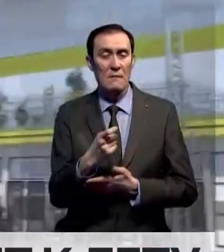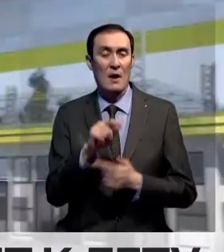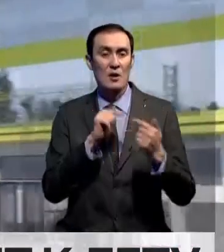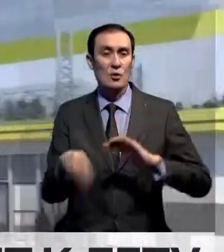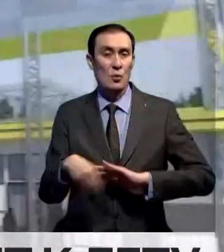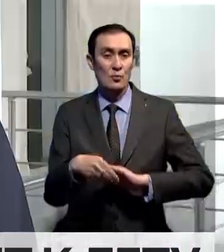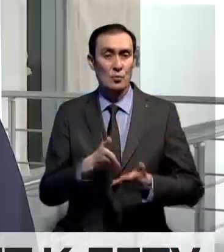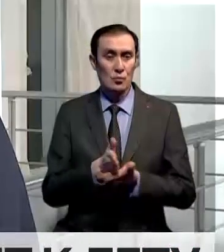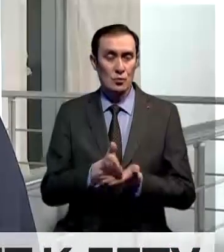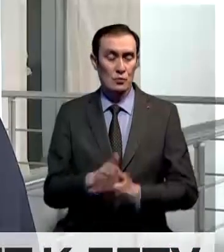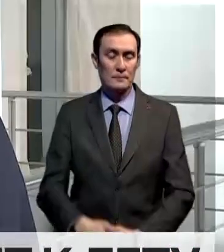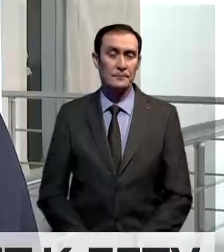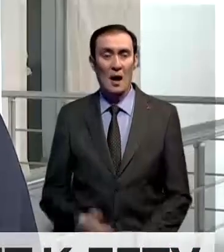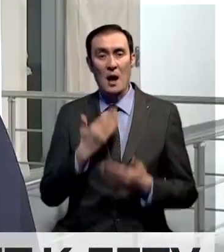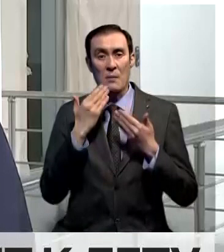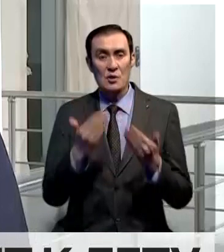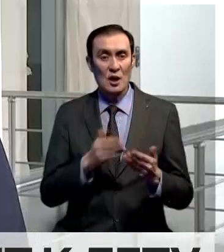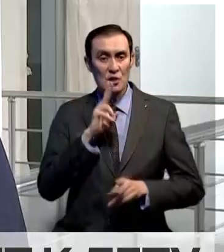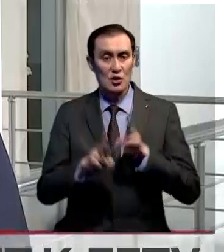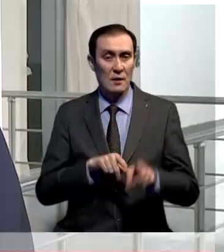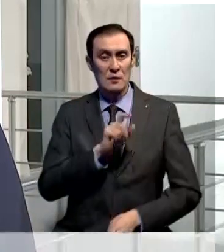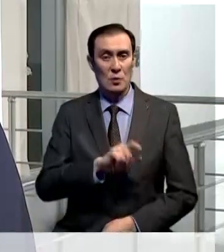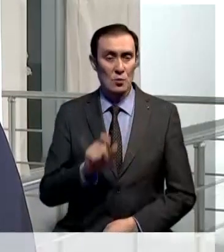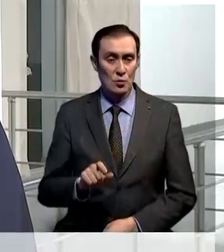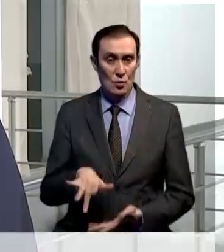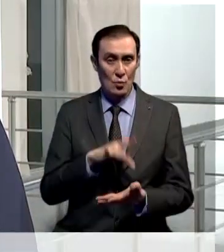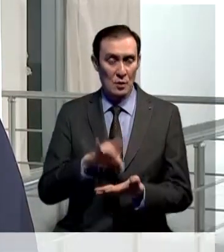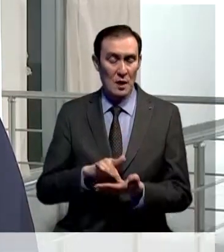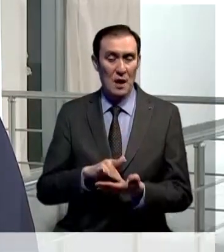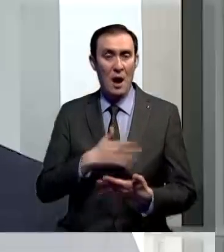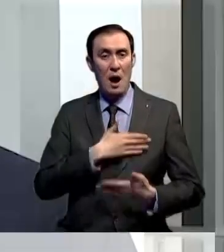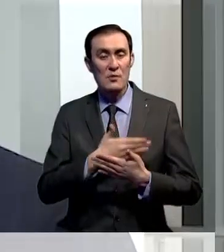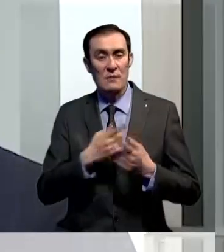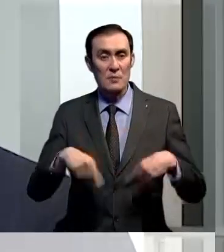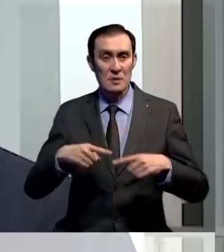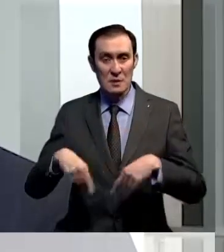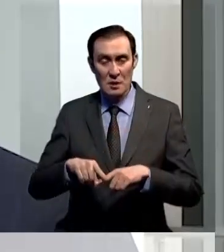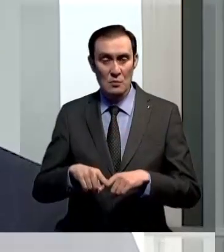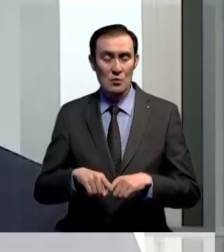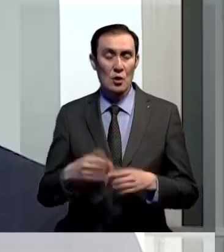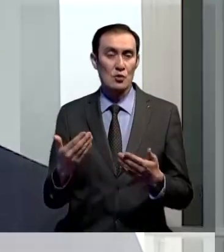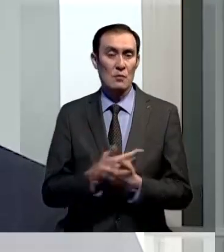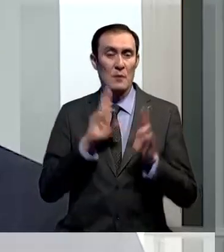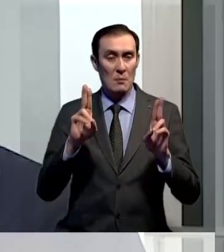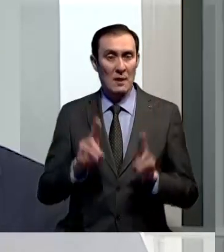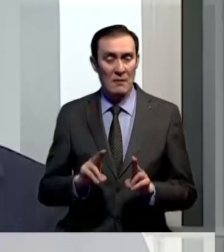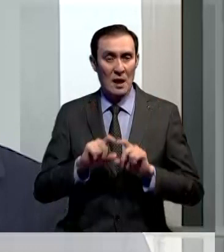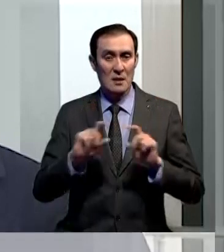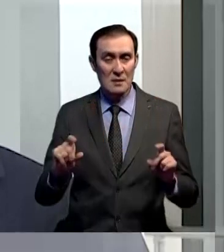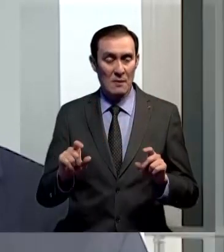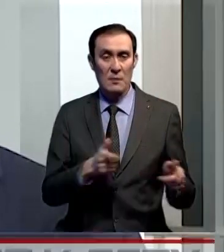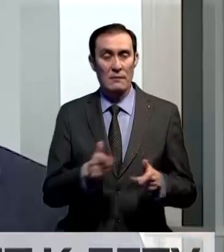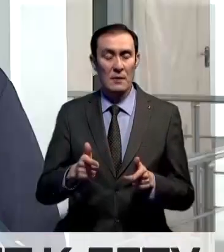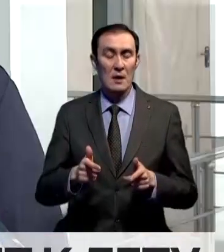антикоррупционную службу. Обращались неоднократно жители региона, обращались общественные объединения. С учетом новых требований агентства разработана